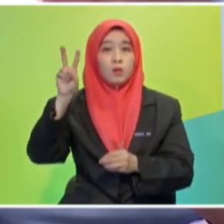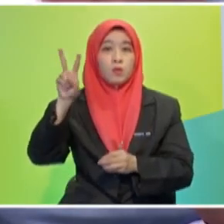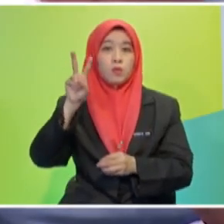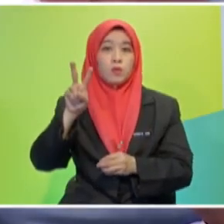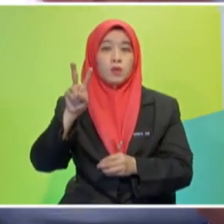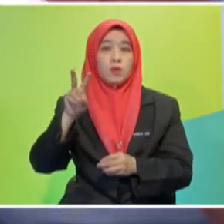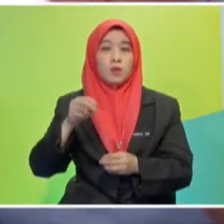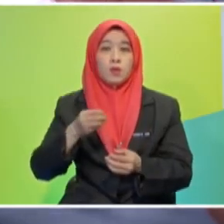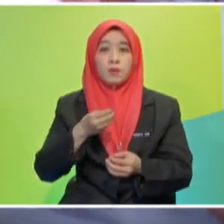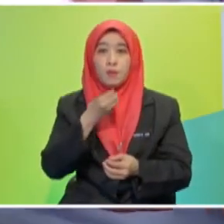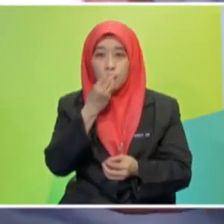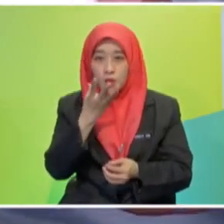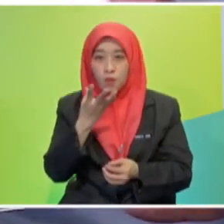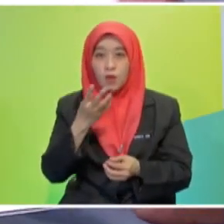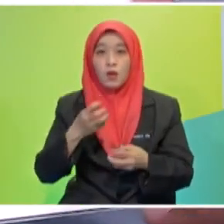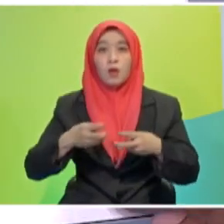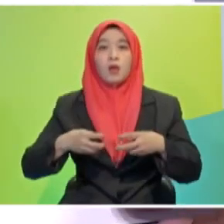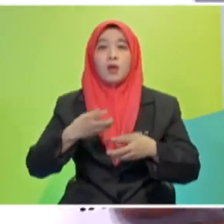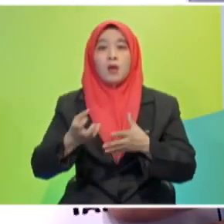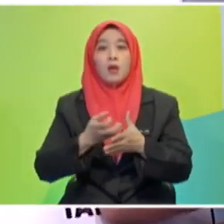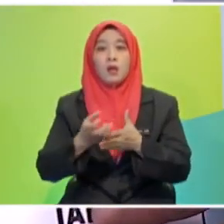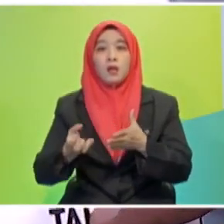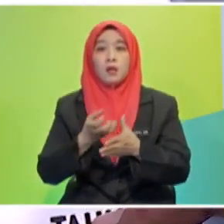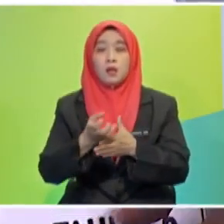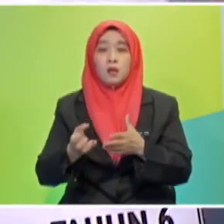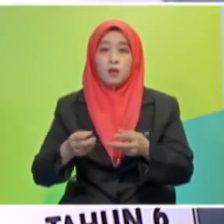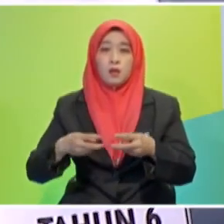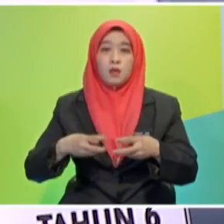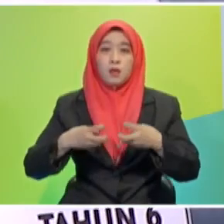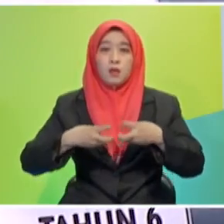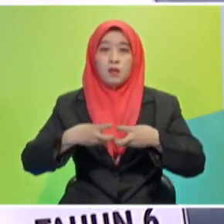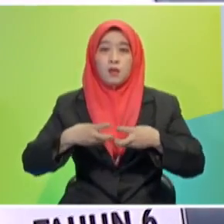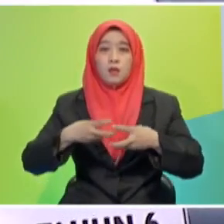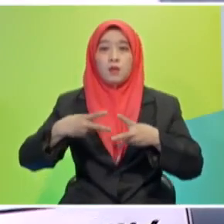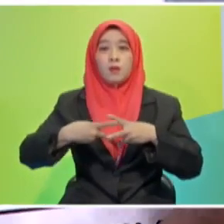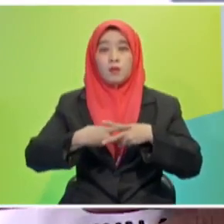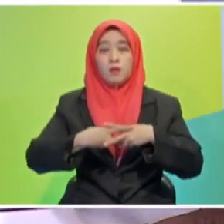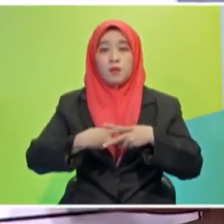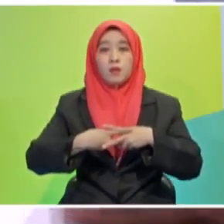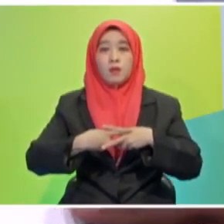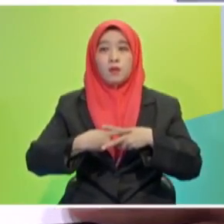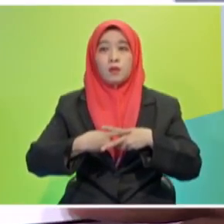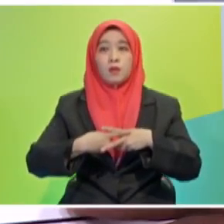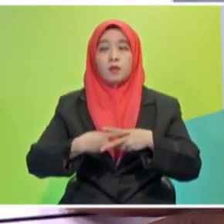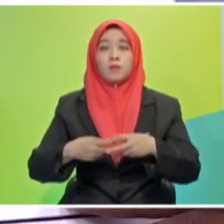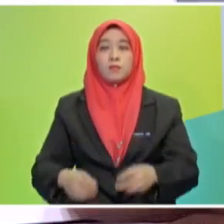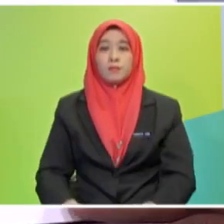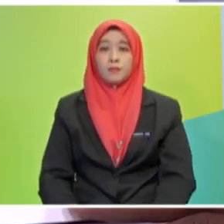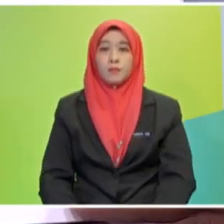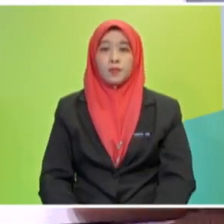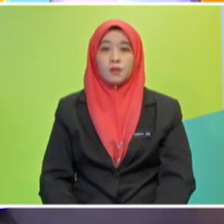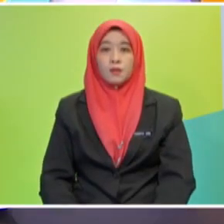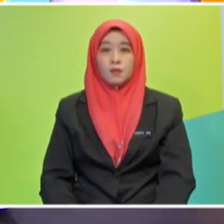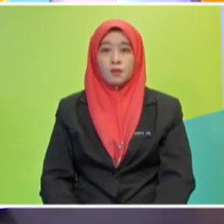iaitu menerangkan elemen elektromekanikal. Jadi kita akan sentuh 2 perkara ini sahaja. Okey. Baik,